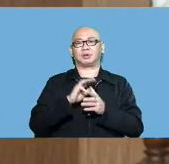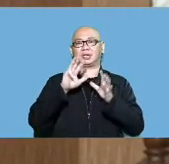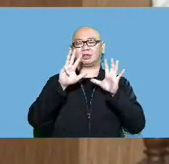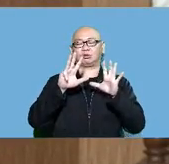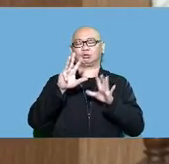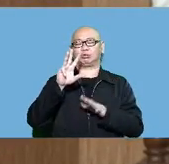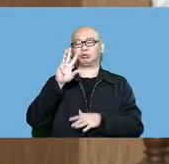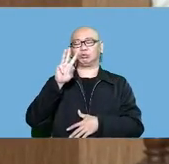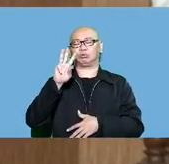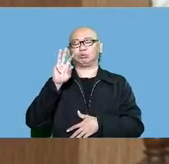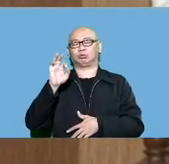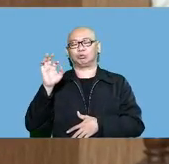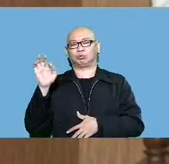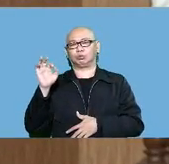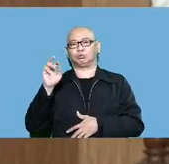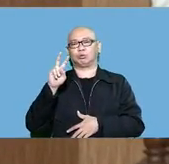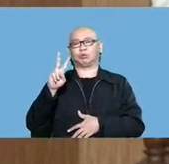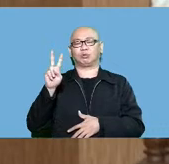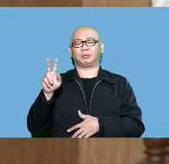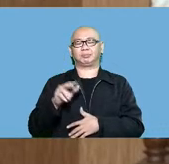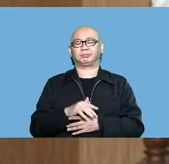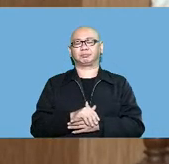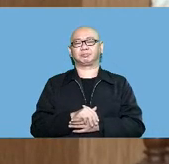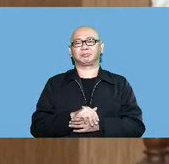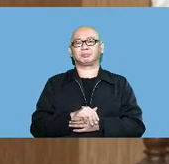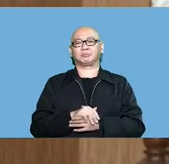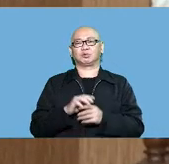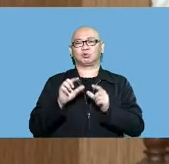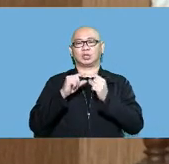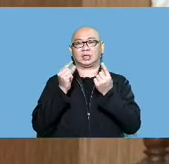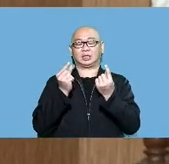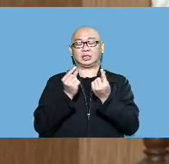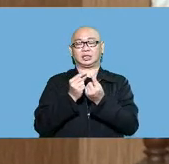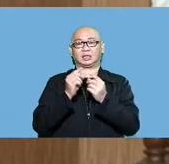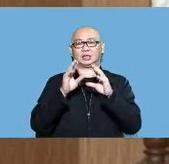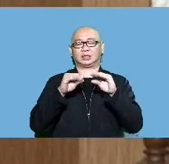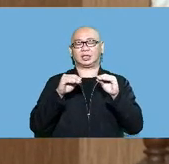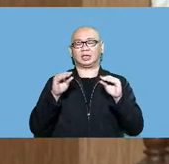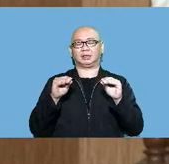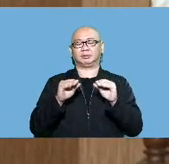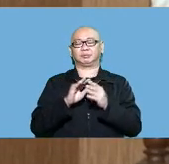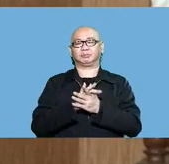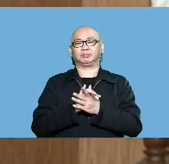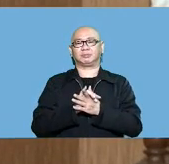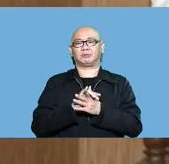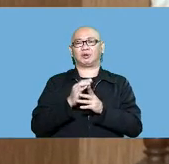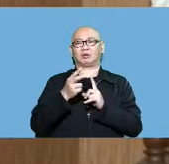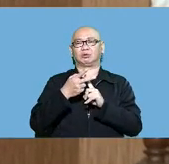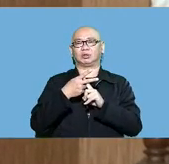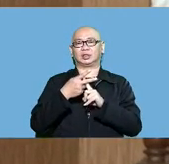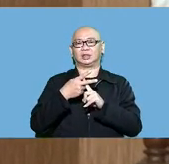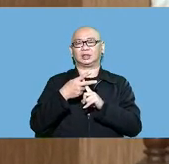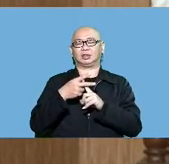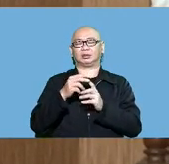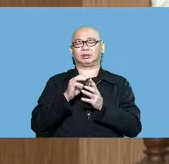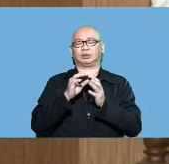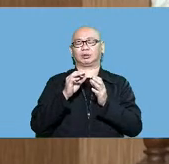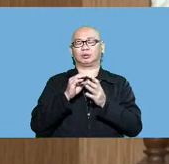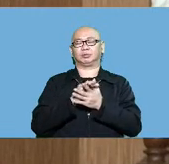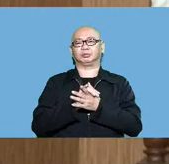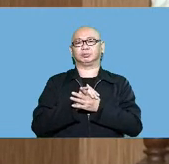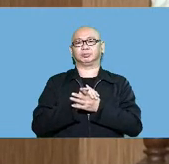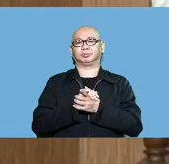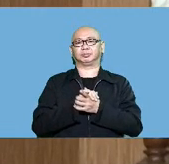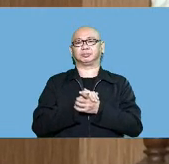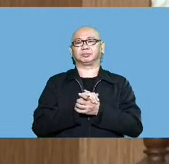922, Unit Kerja Fakultas Matematika dan Ilmu Pengetahuan Alam Universitas Negeri